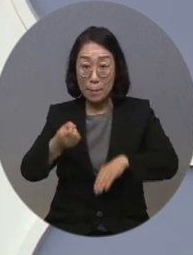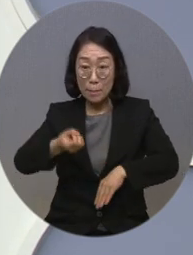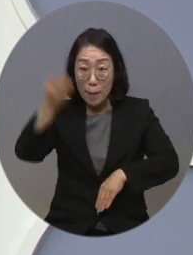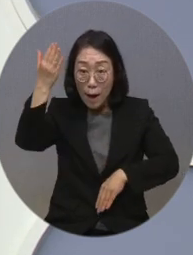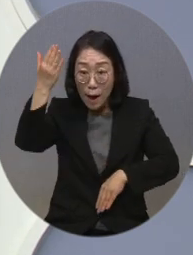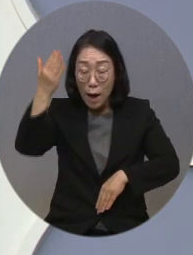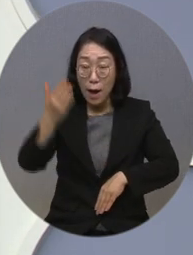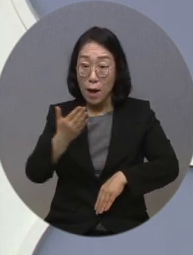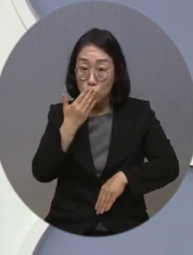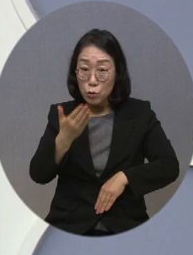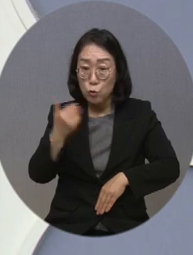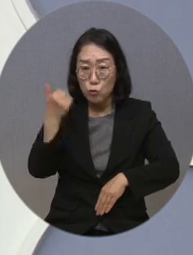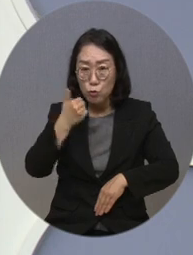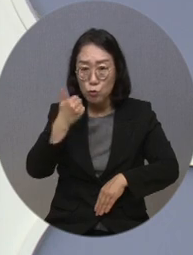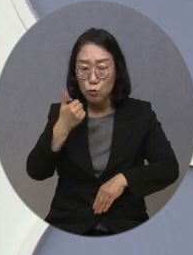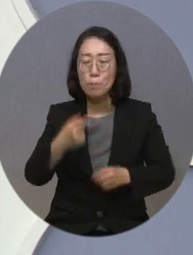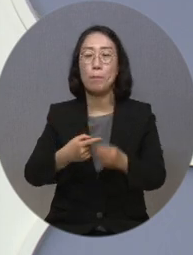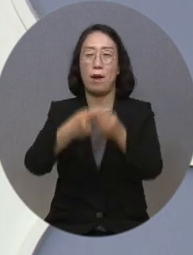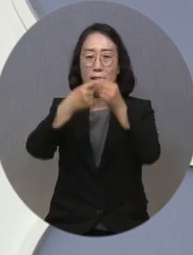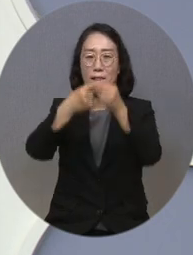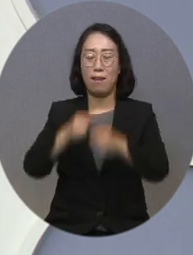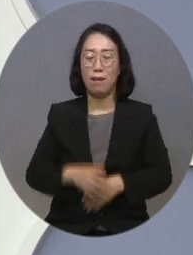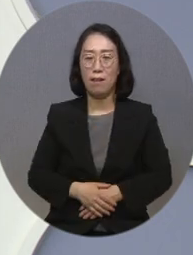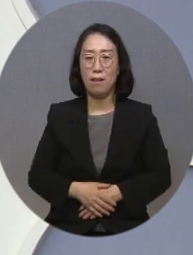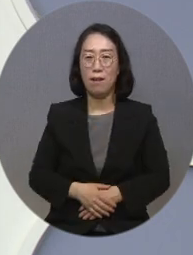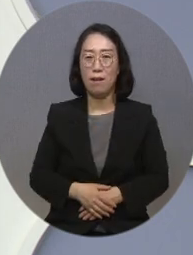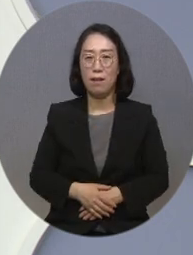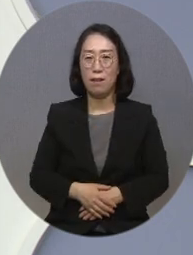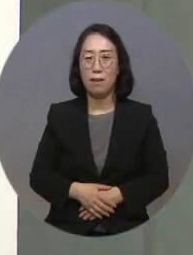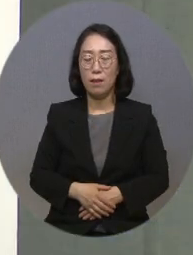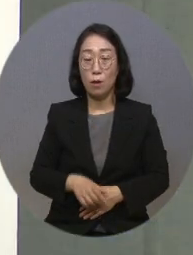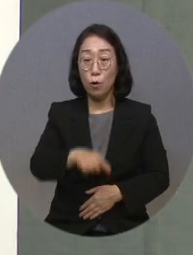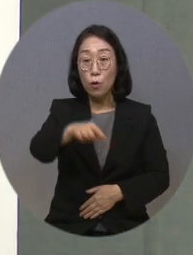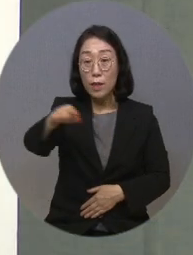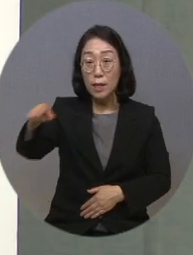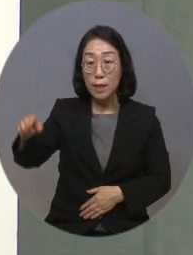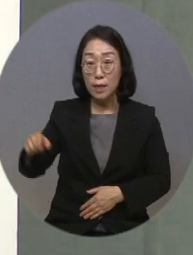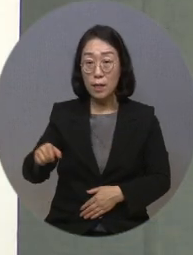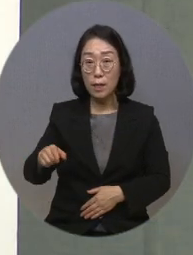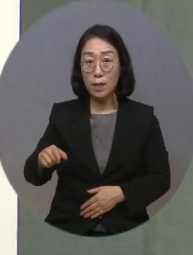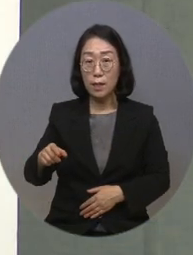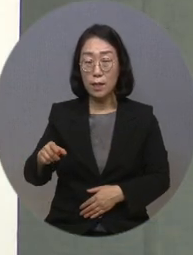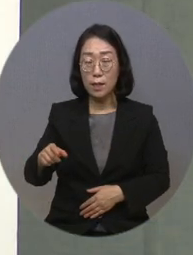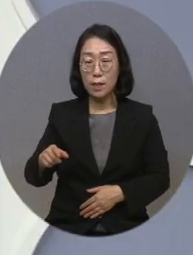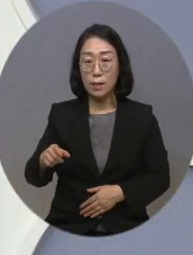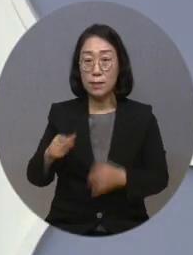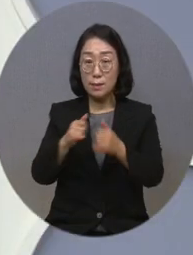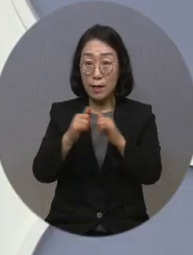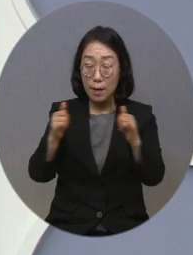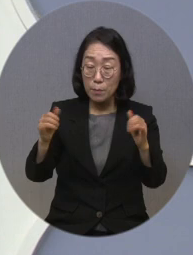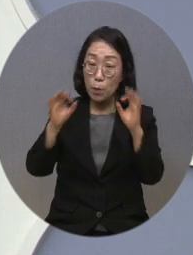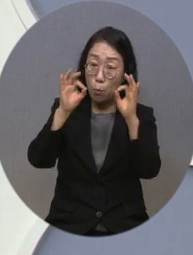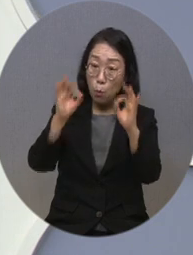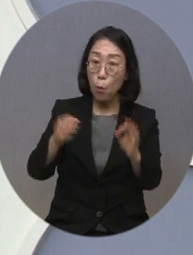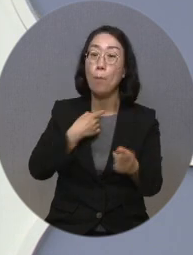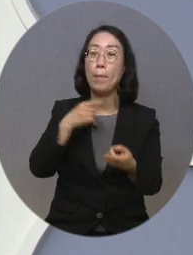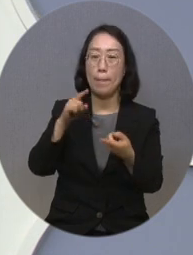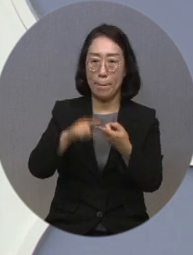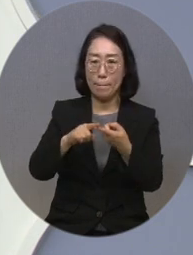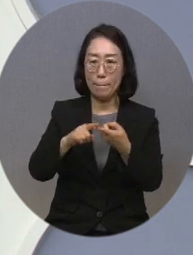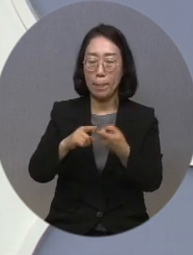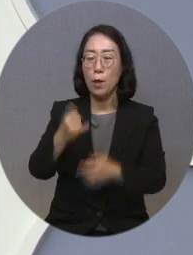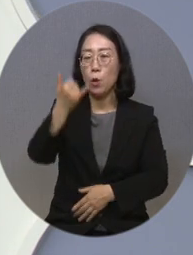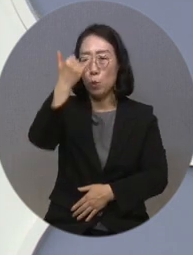물론 당선 가능성이 그냥 되는 게 아니라 도민들의 눈높이에 맞아야 되거든요. 그렇죠. 그러니까 후보자의